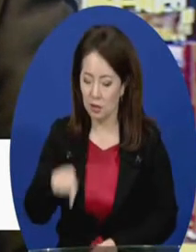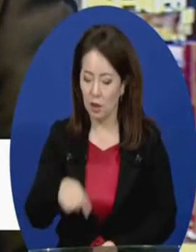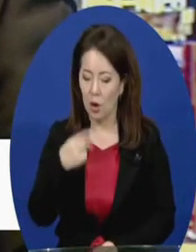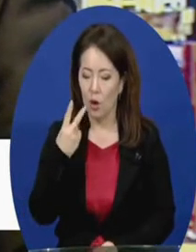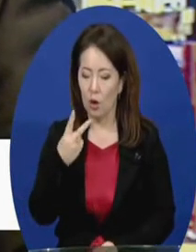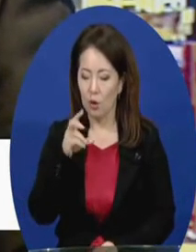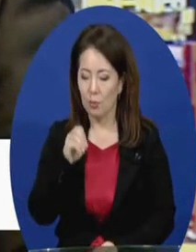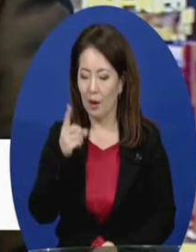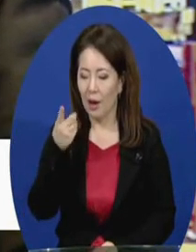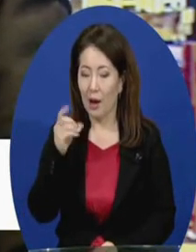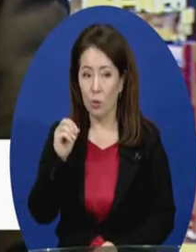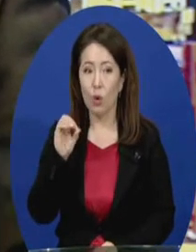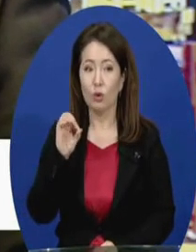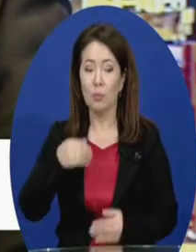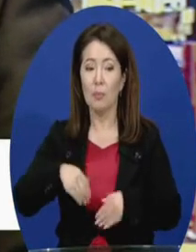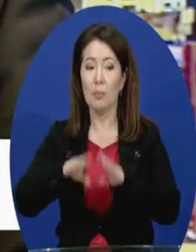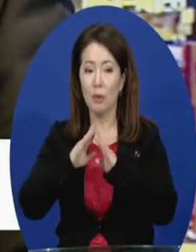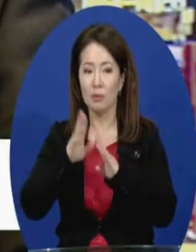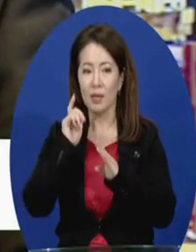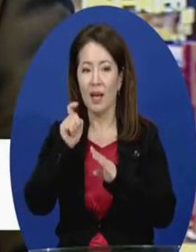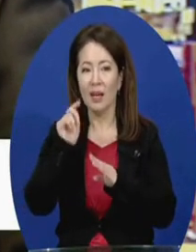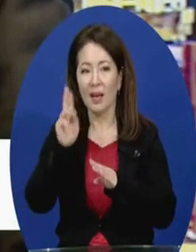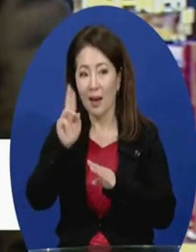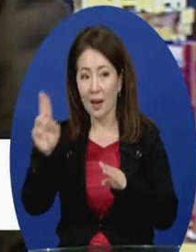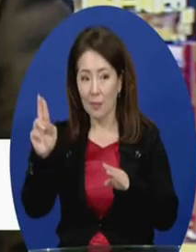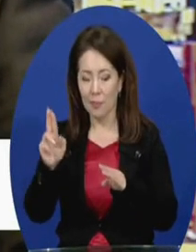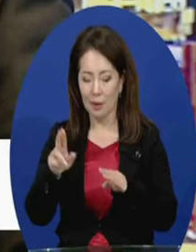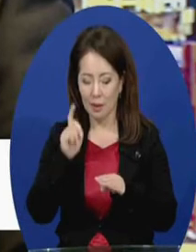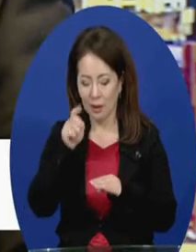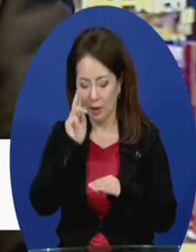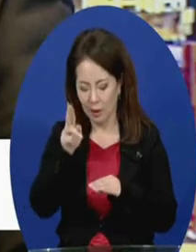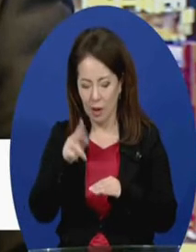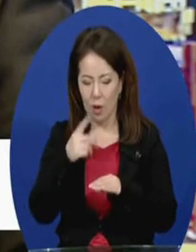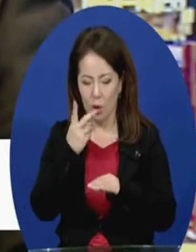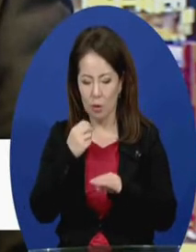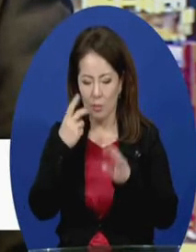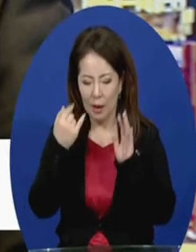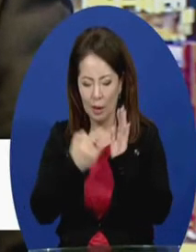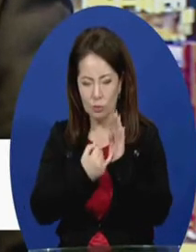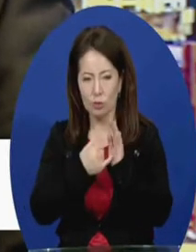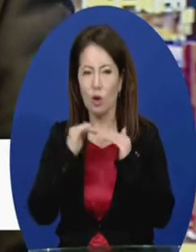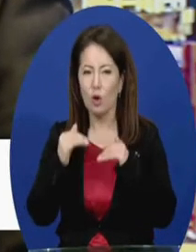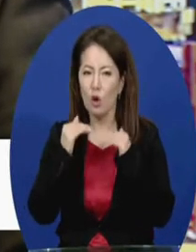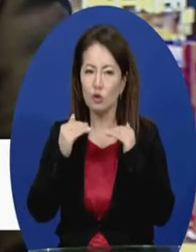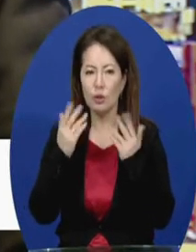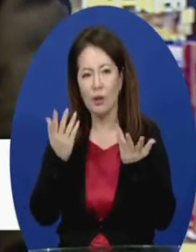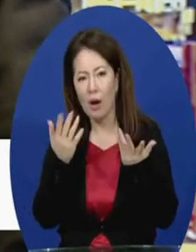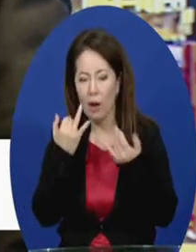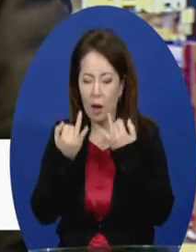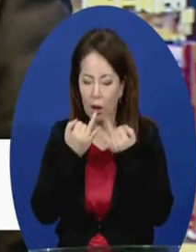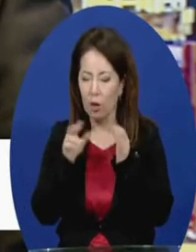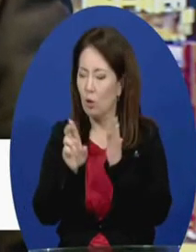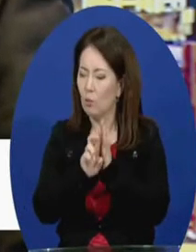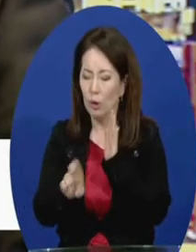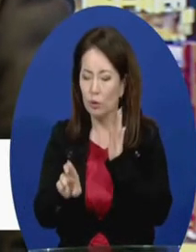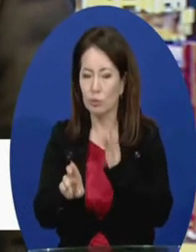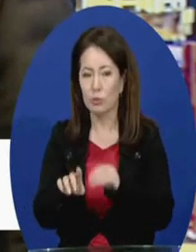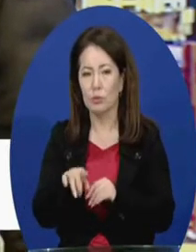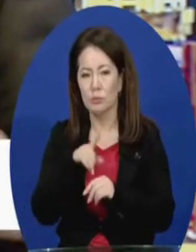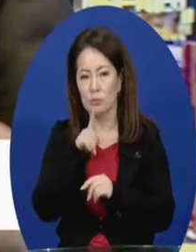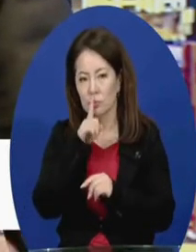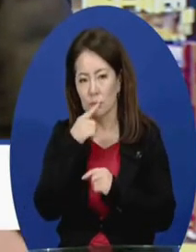онд байгуулагдсан компани 2016 он хүртэл хугацаанд бол ямар нэгэн хөгжлийн тухай ярих ямар ч боломжгүй байсан.